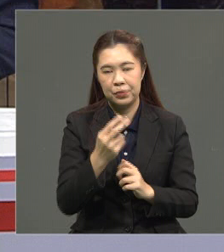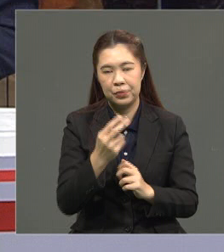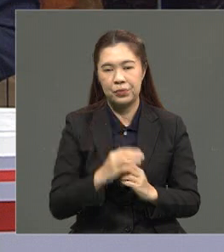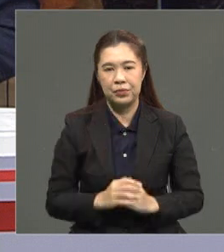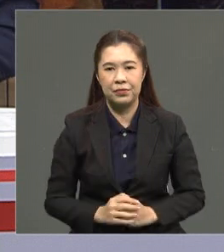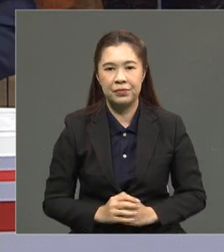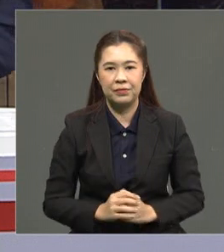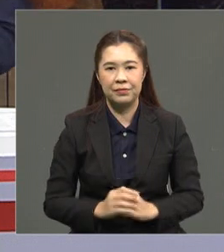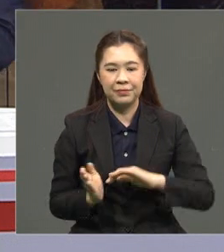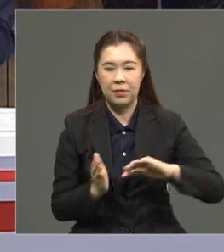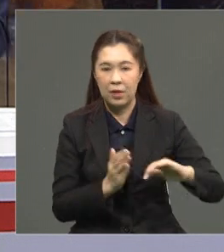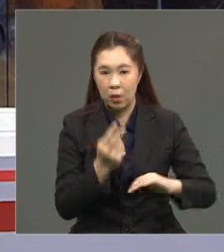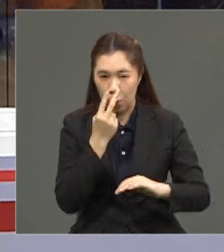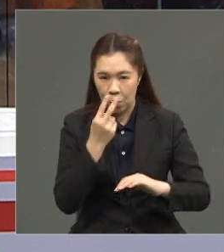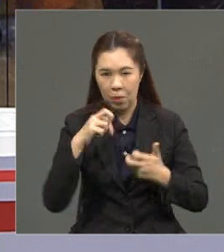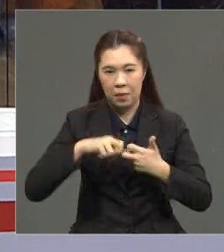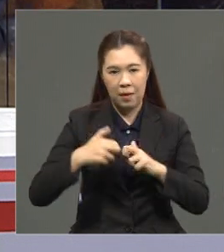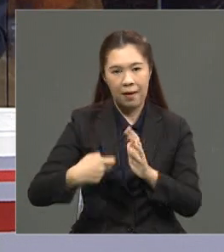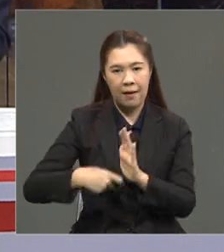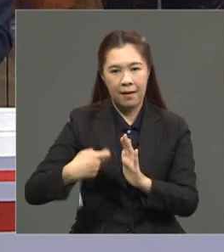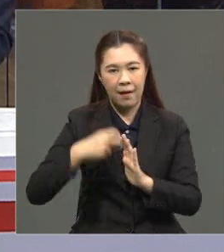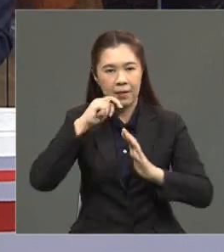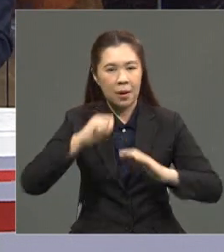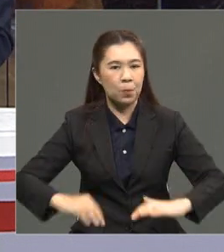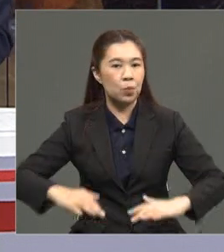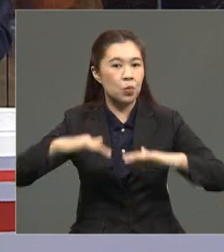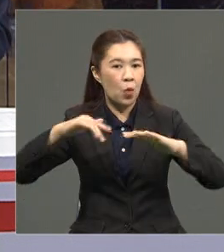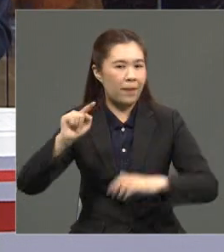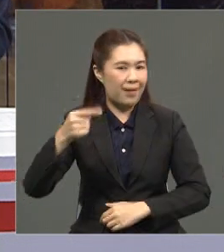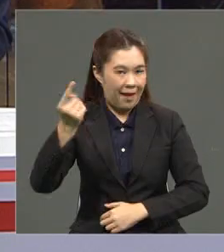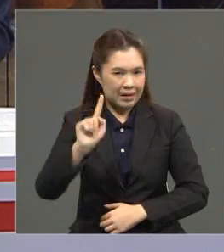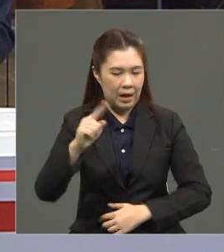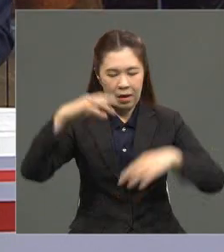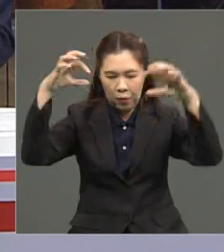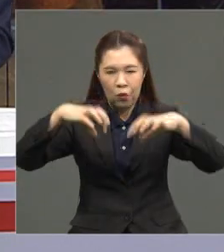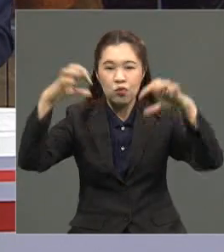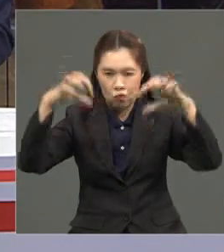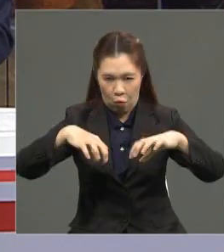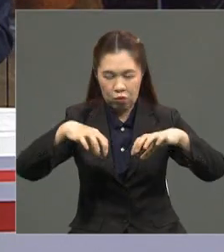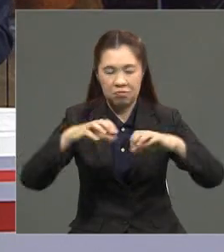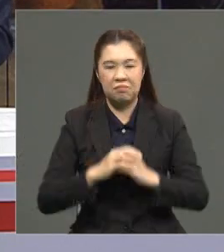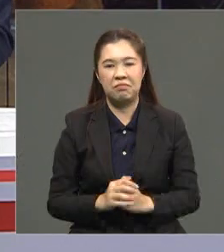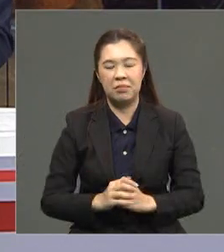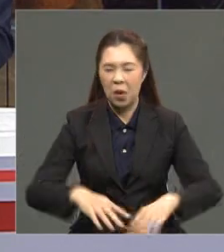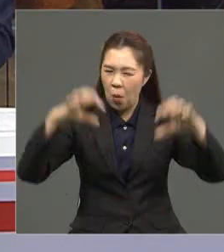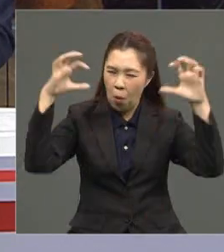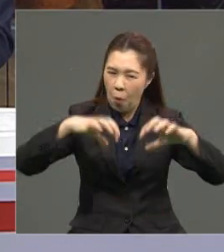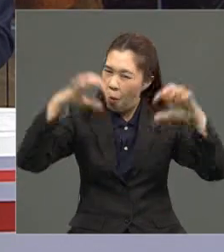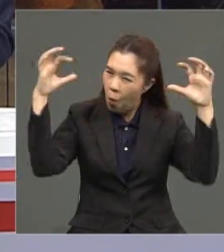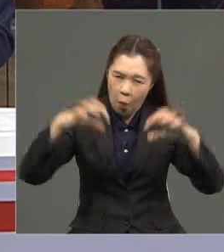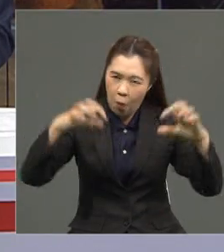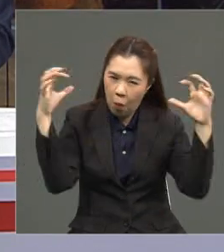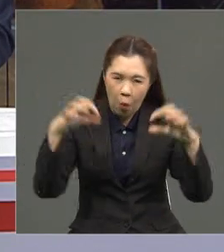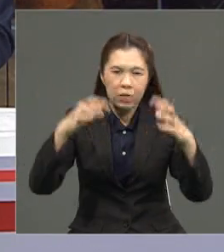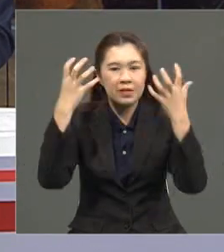นะคะอ่ะมาดูเรื่องของปัจจัยที่ทำให้เกิดน้ำท่วมภาคใต้อย่างแรกเลยก็คือฝนตกหนักมากครับตกหนักไม่พอตก